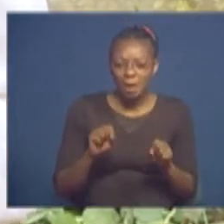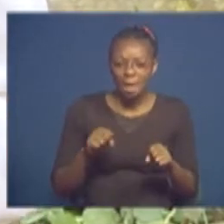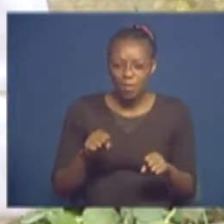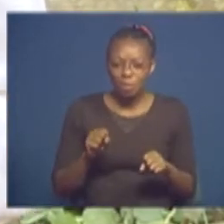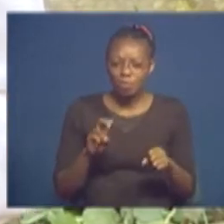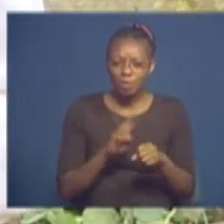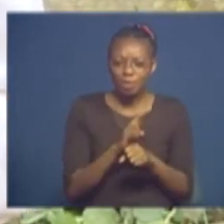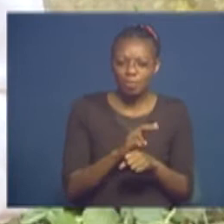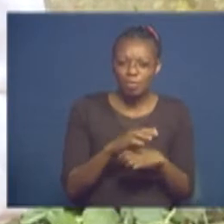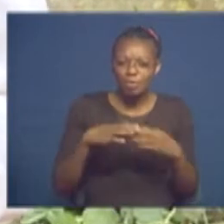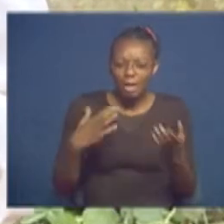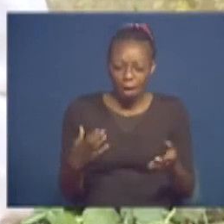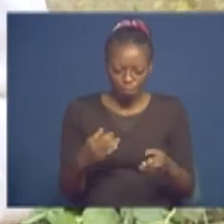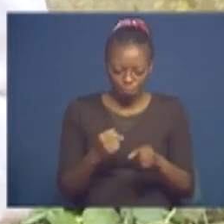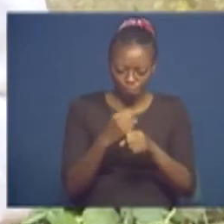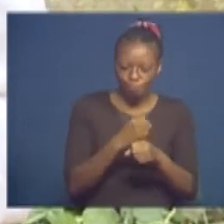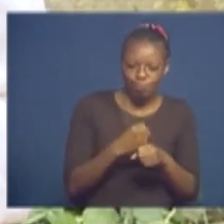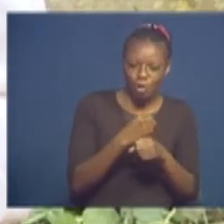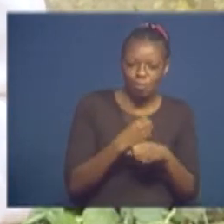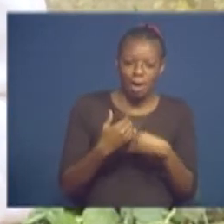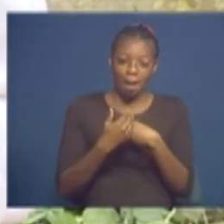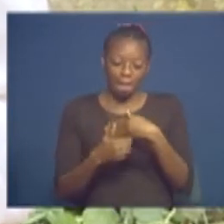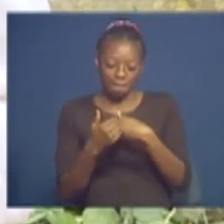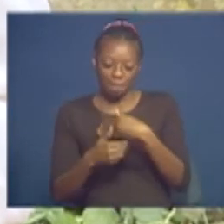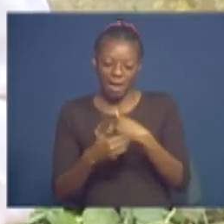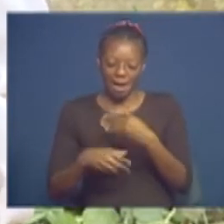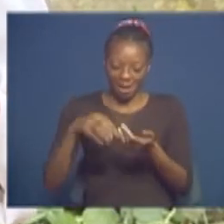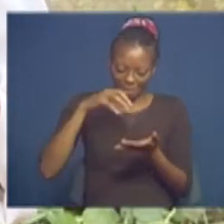kwa kuunda vitu kama mikate ama keki,